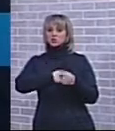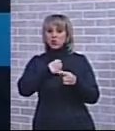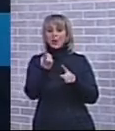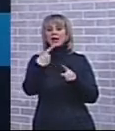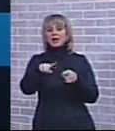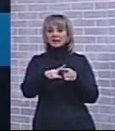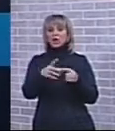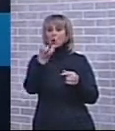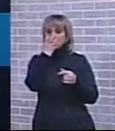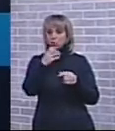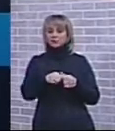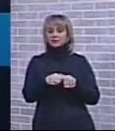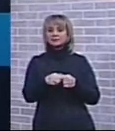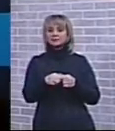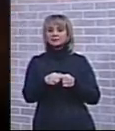это клоуны.